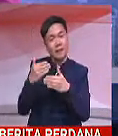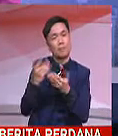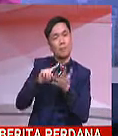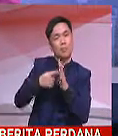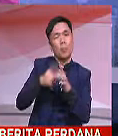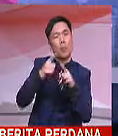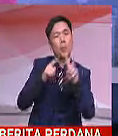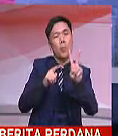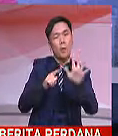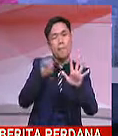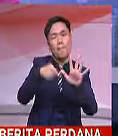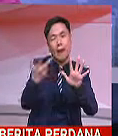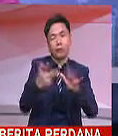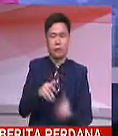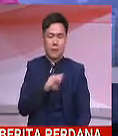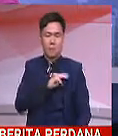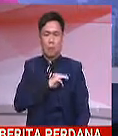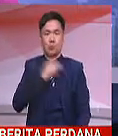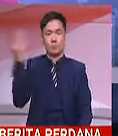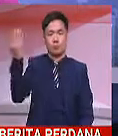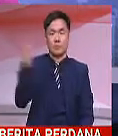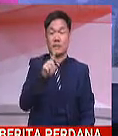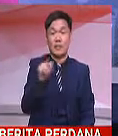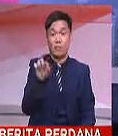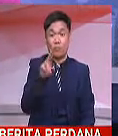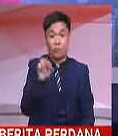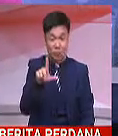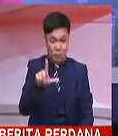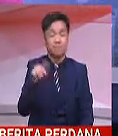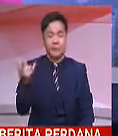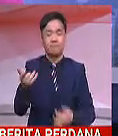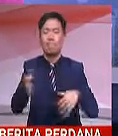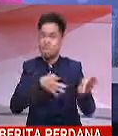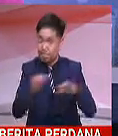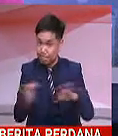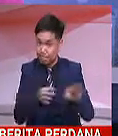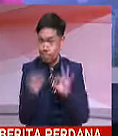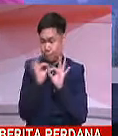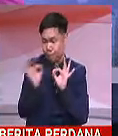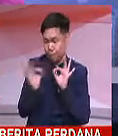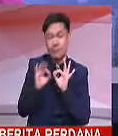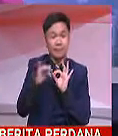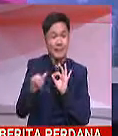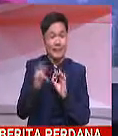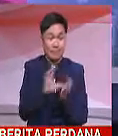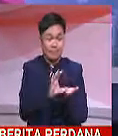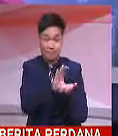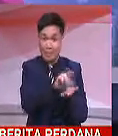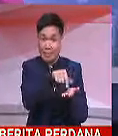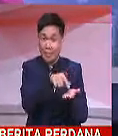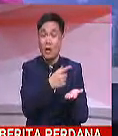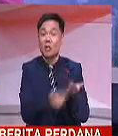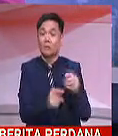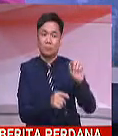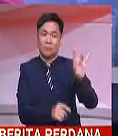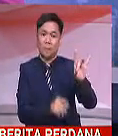ini. Menteri Kewangan Tengku Datuk Seri Zafrul Abdul Aziz menerusi satu kenyataan menjelaskan pembayaran tersebut melibatkan peruntukan